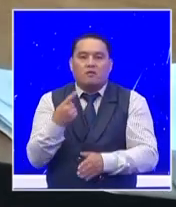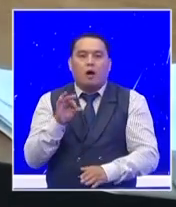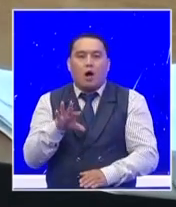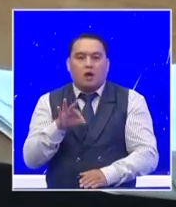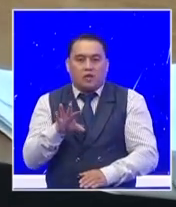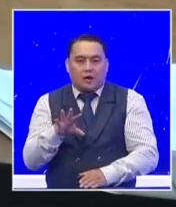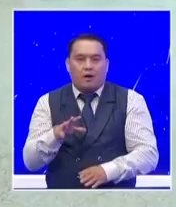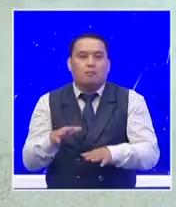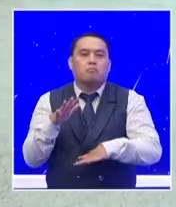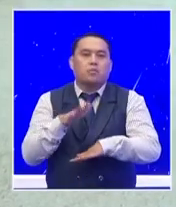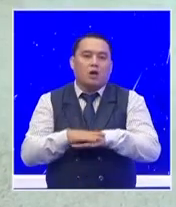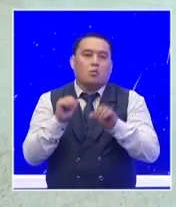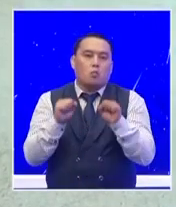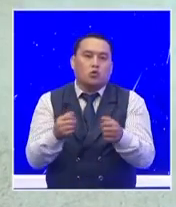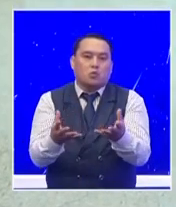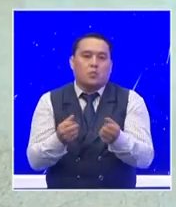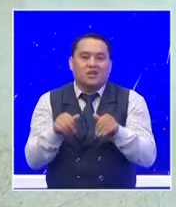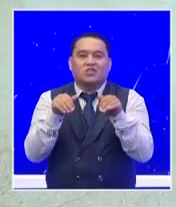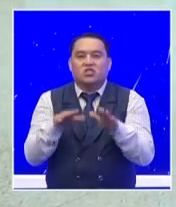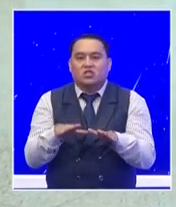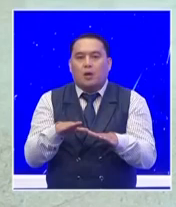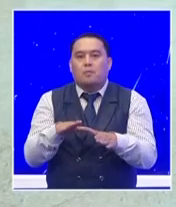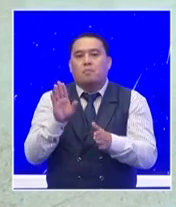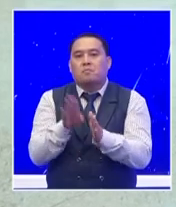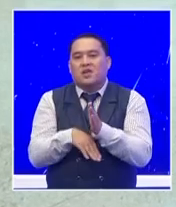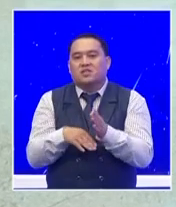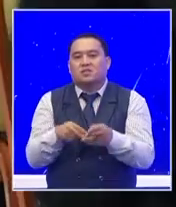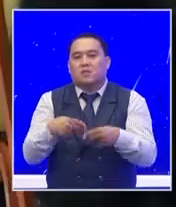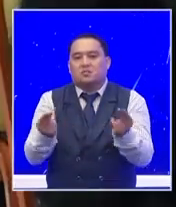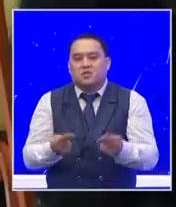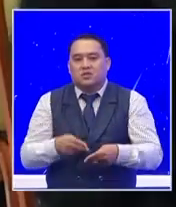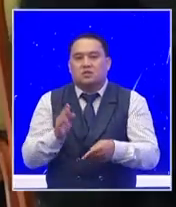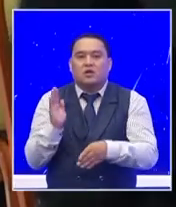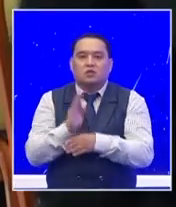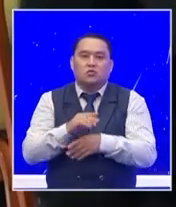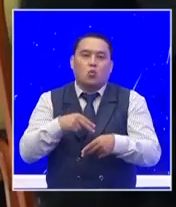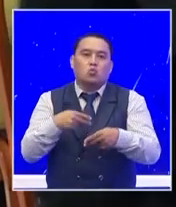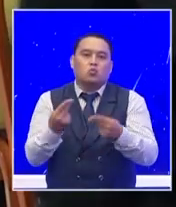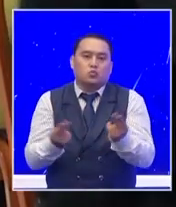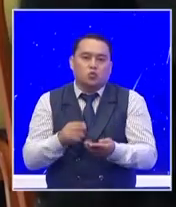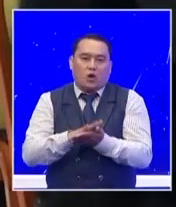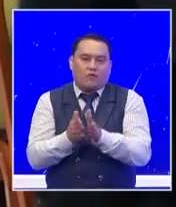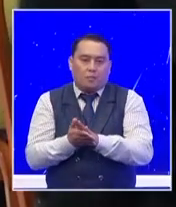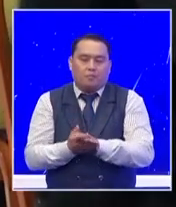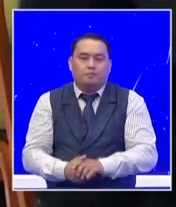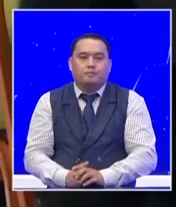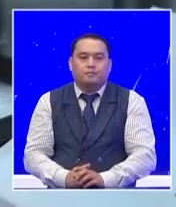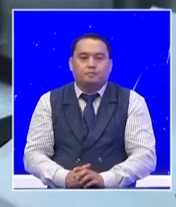года. В целом банк может принять такое решение без подписания дополнительных соглашений к уже имеющимся